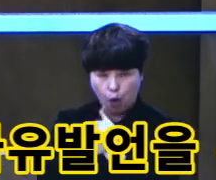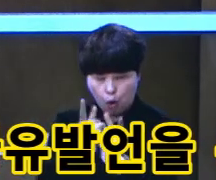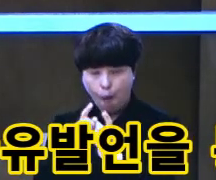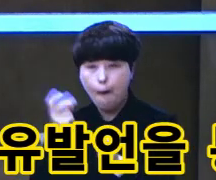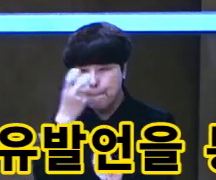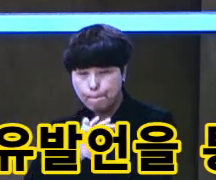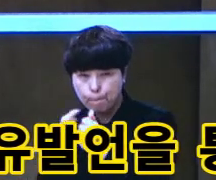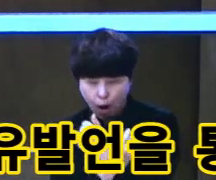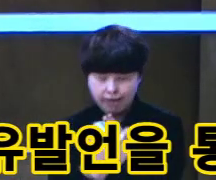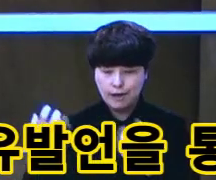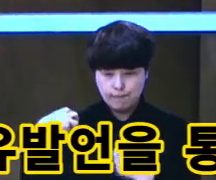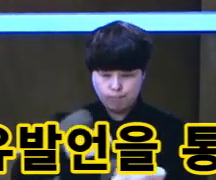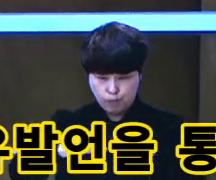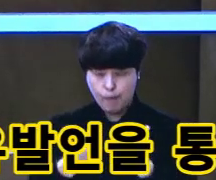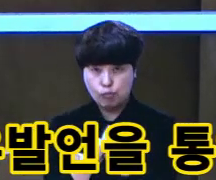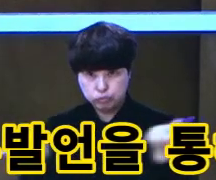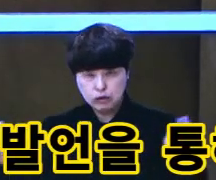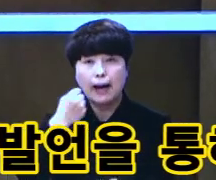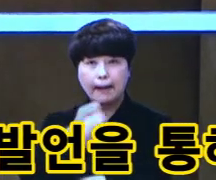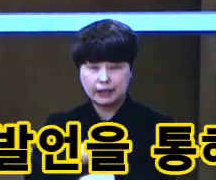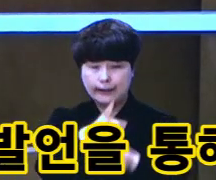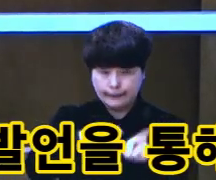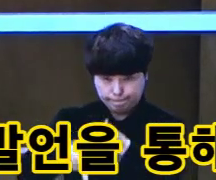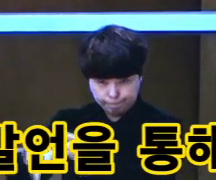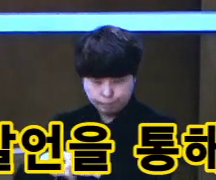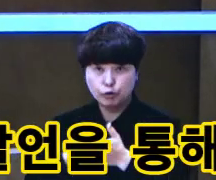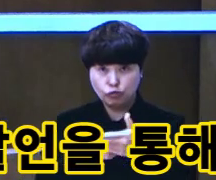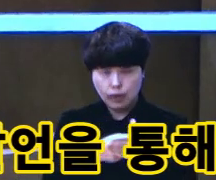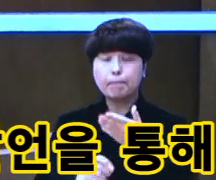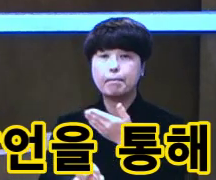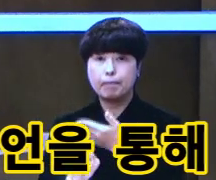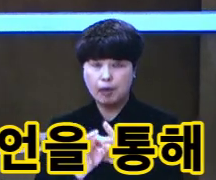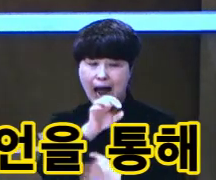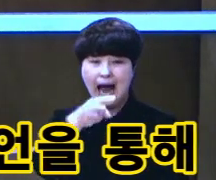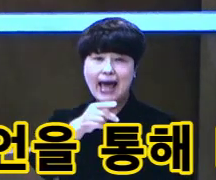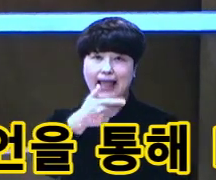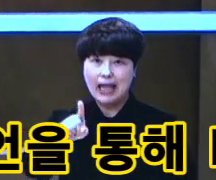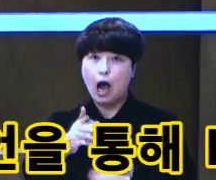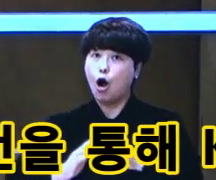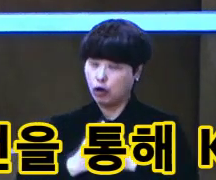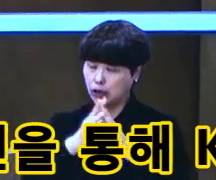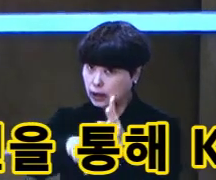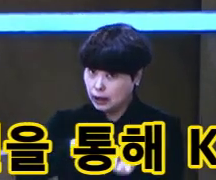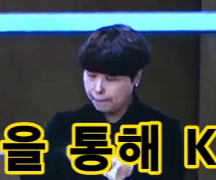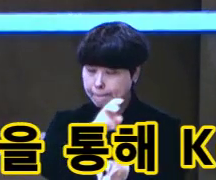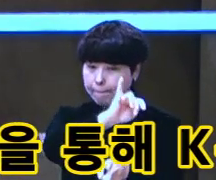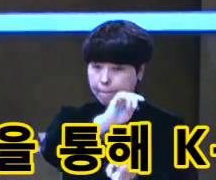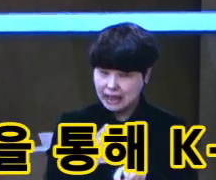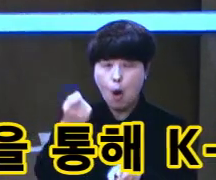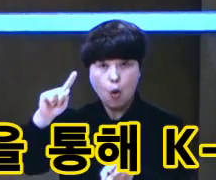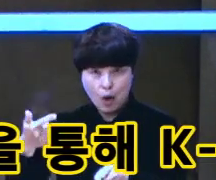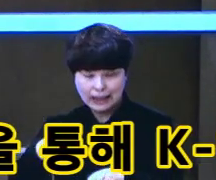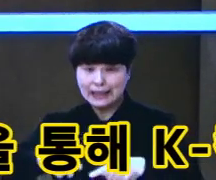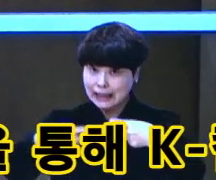역할을 분담하여 단계적으로 사업을 추진한다면 아레나 건설 사업은 민간의 참여를 최대한